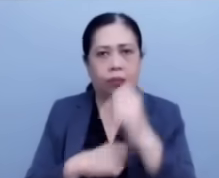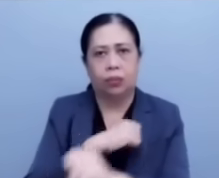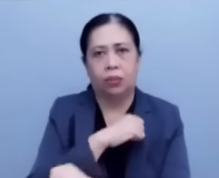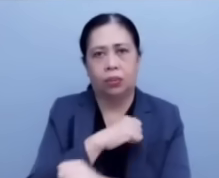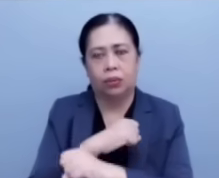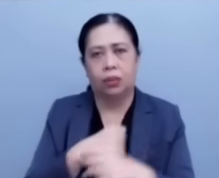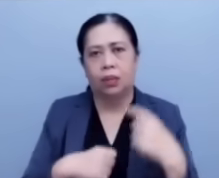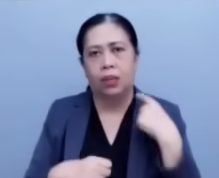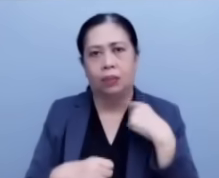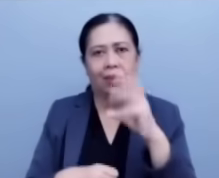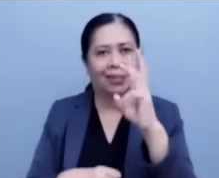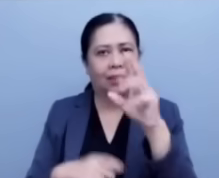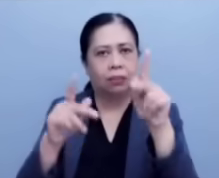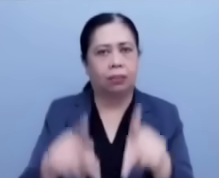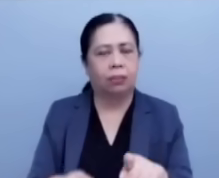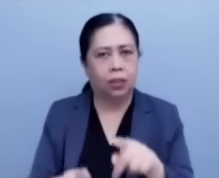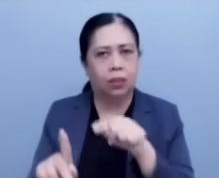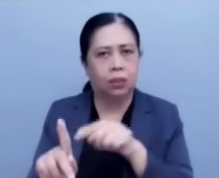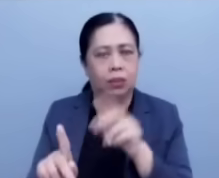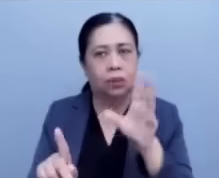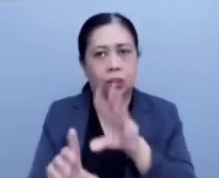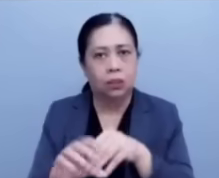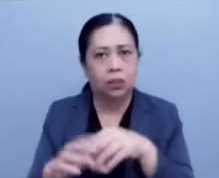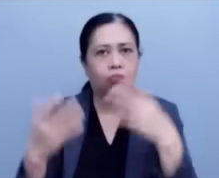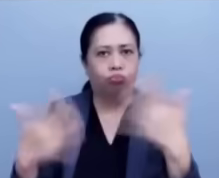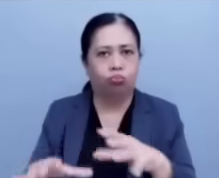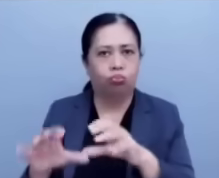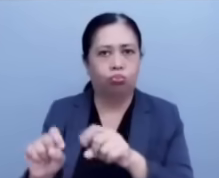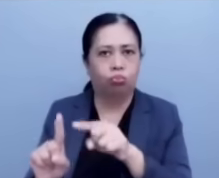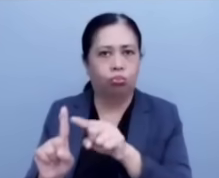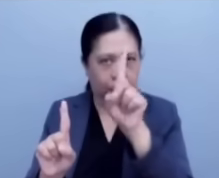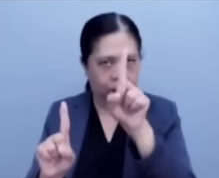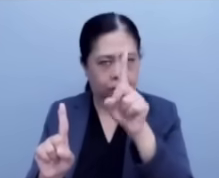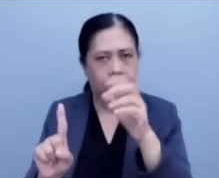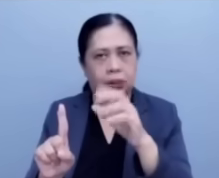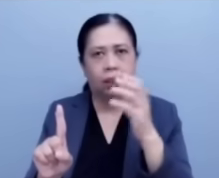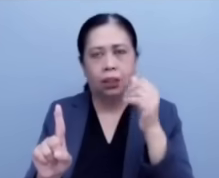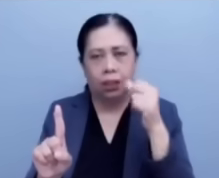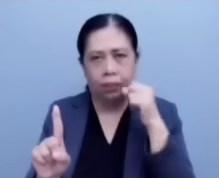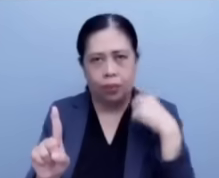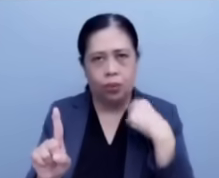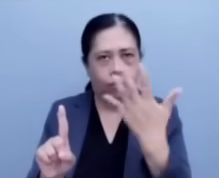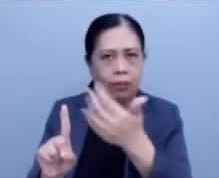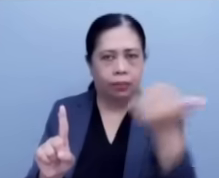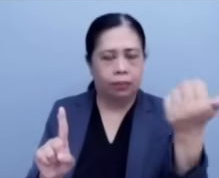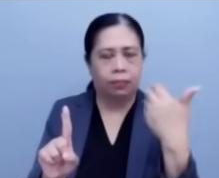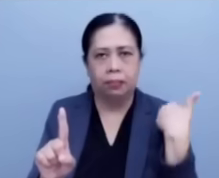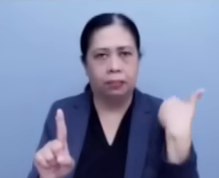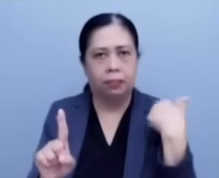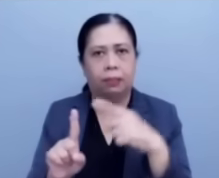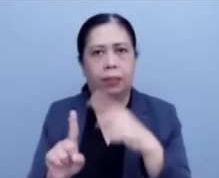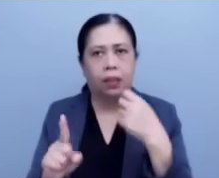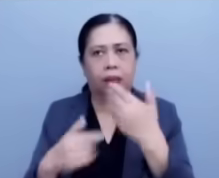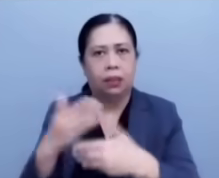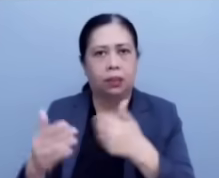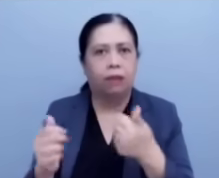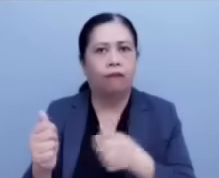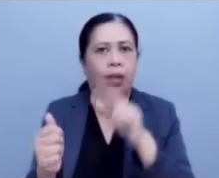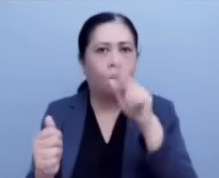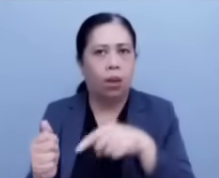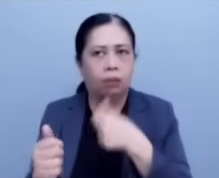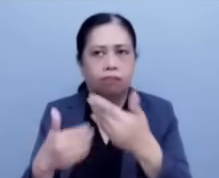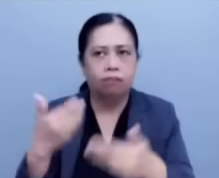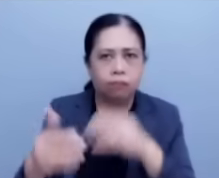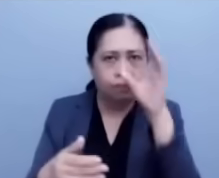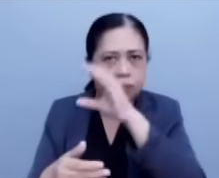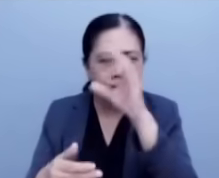sa anim na suspect. At isa po nga dyan ay nahuli na po kahapon at kasalukuyan po tayong nagkakandak ng follow-up operation para